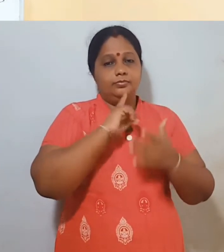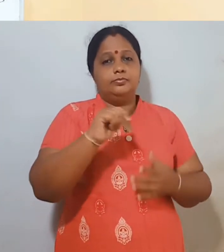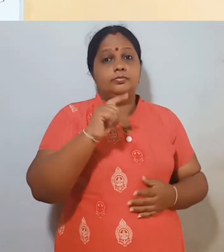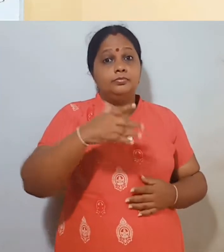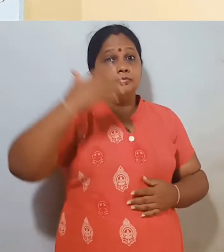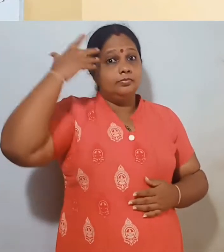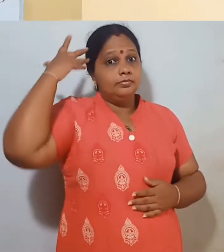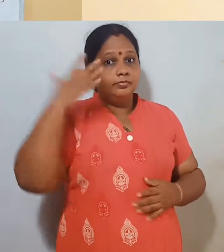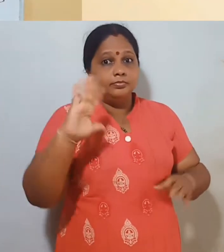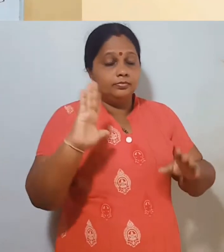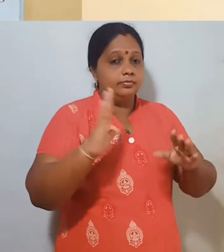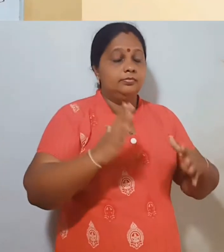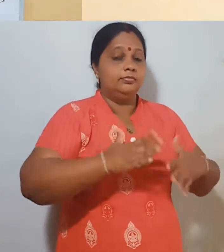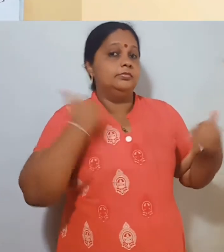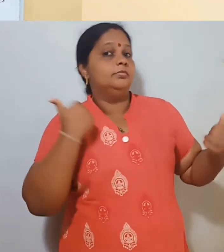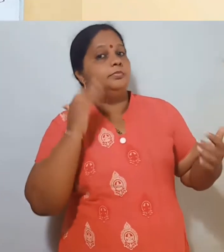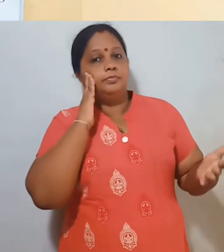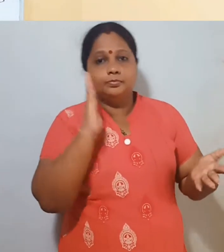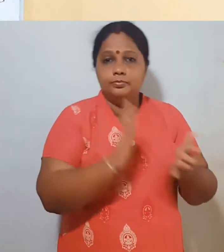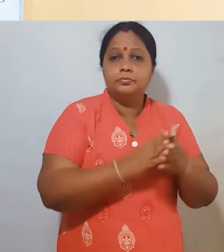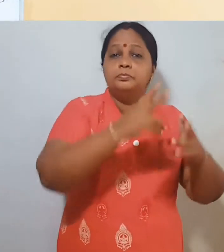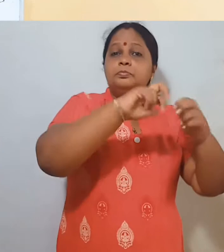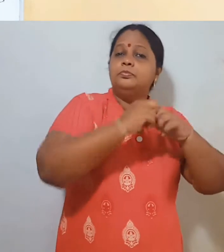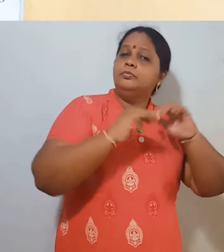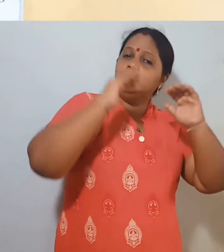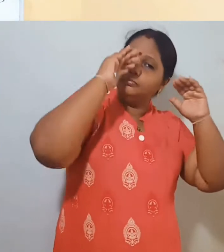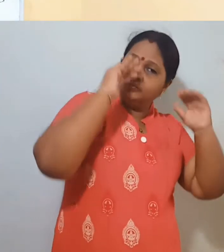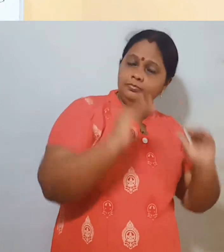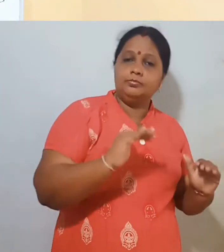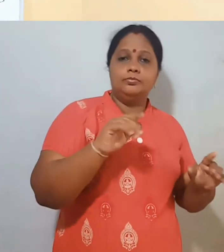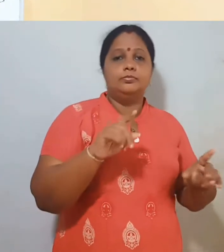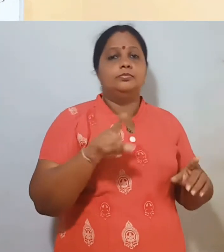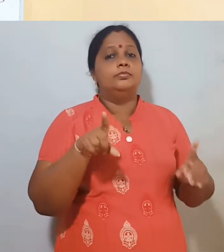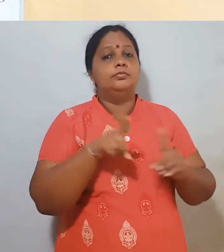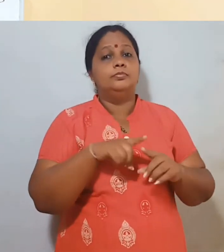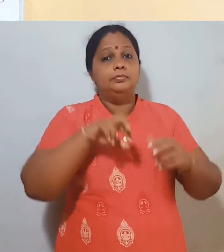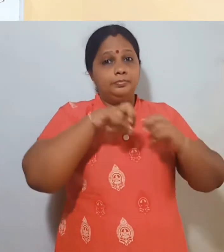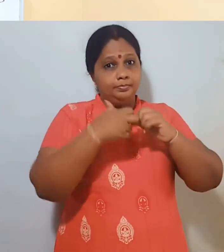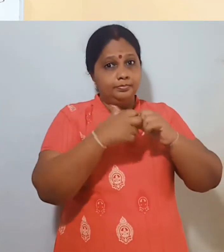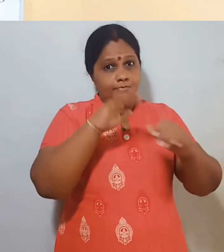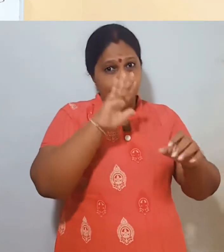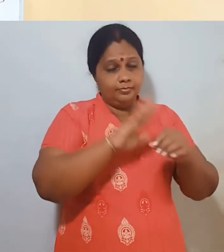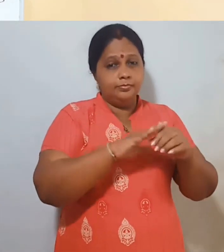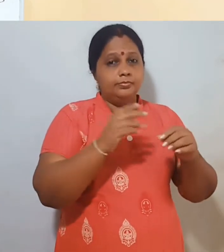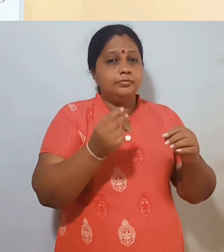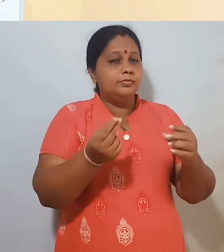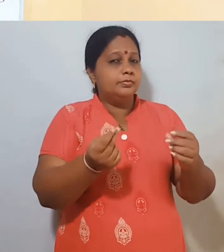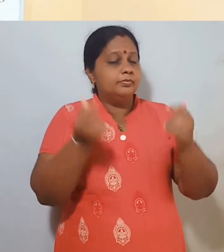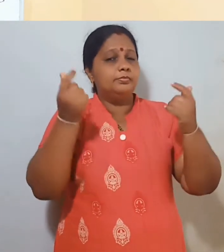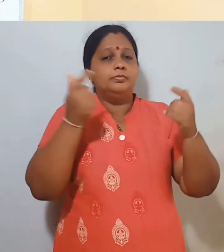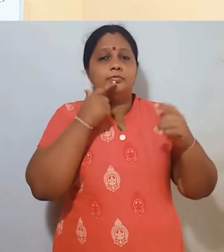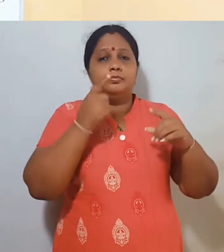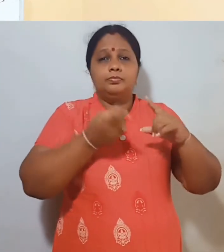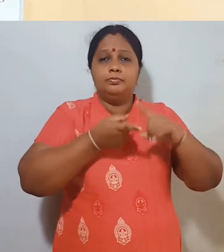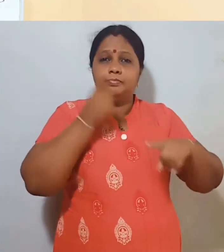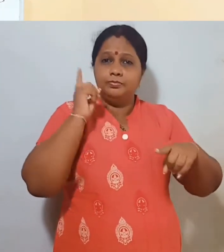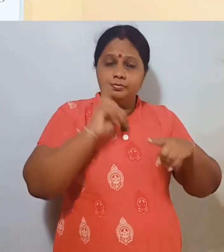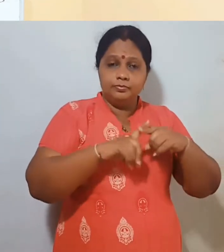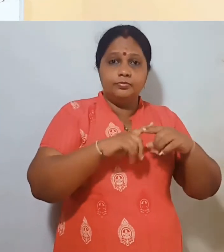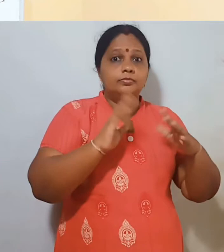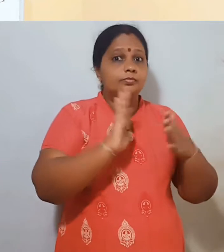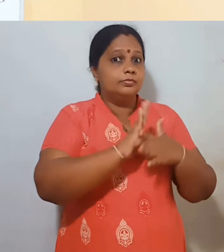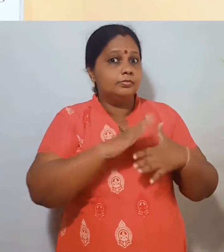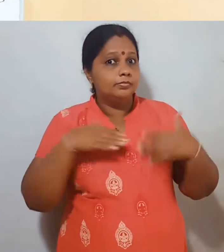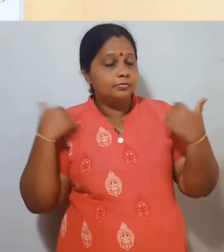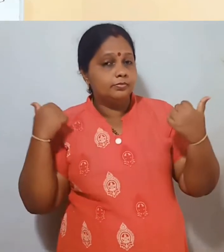போற பிரச்சனைகளை குறைக்கலாம், அவருக்கு பிரச்சனைகள்ல இருந்து அவர் குயிக்கா, அதாவது விரைவாக